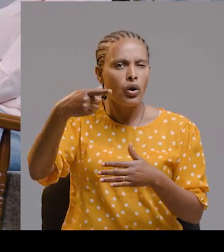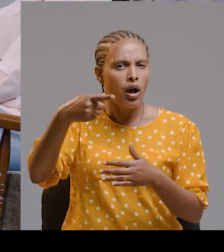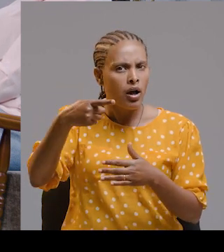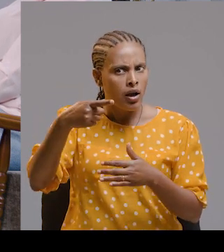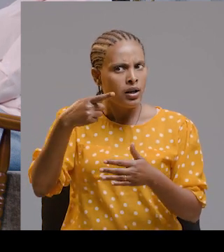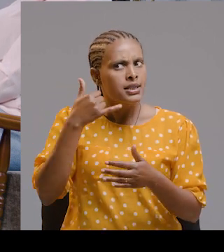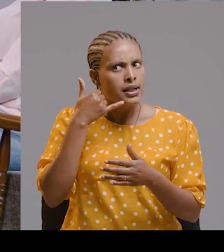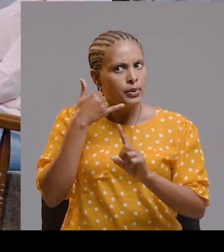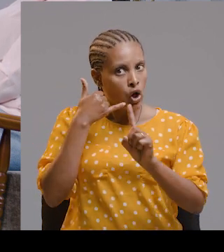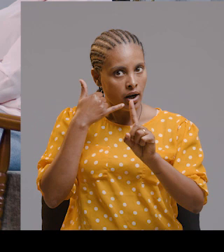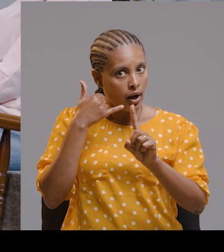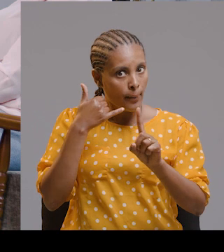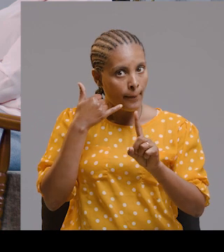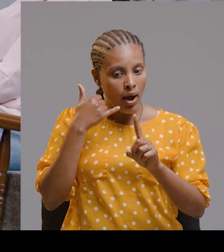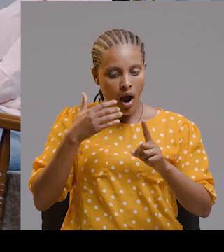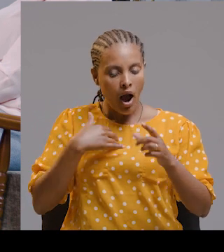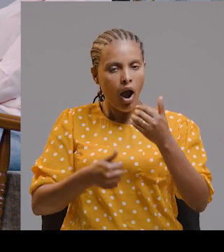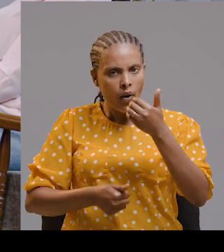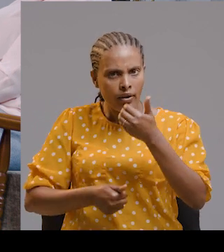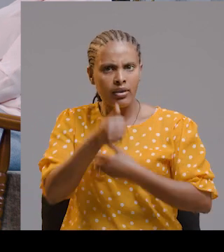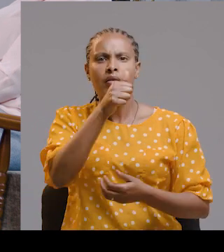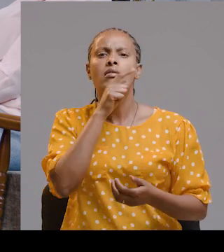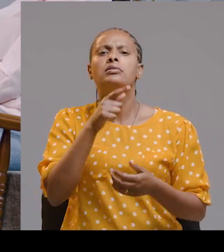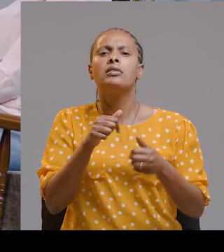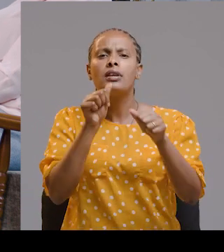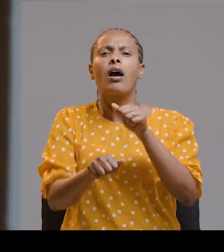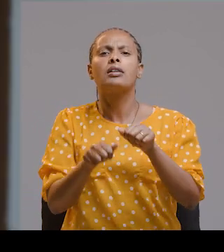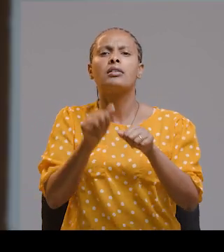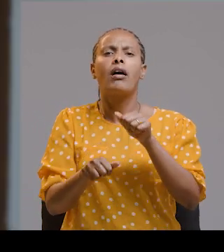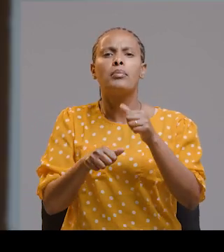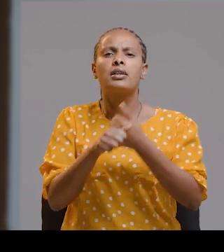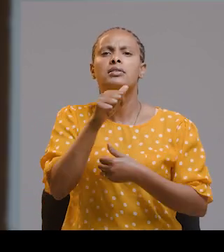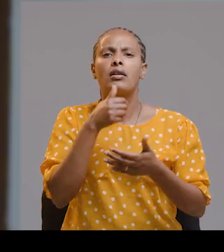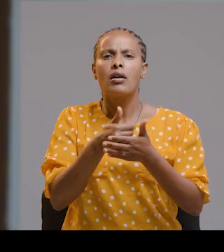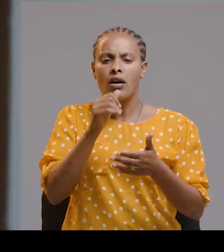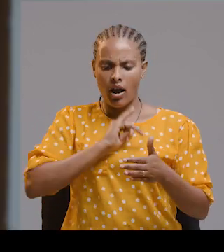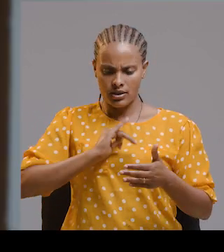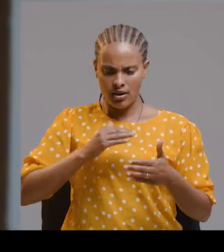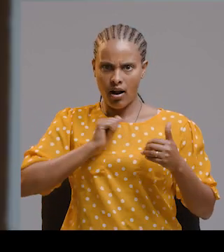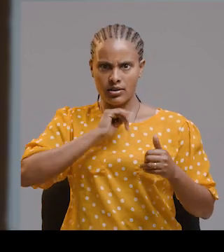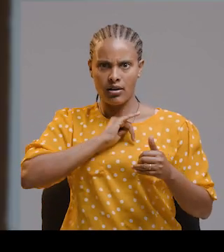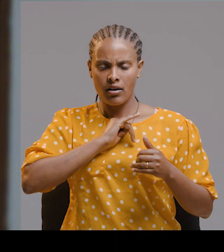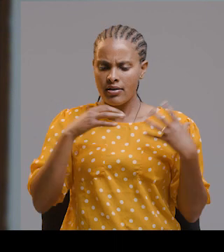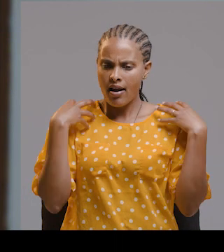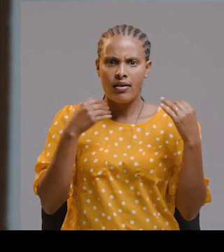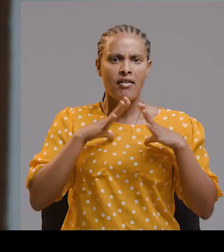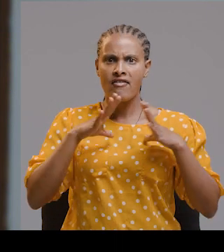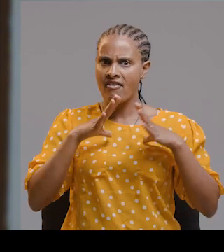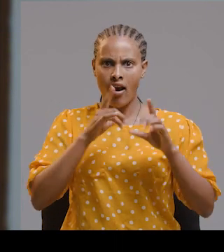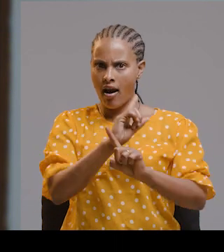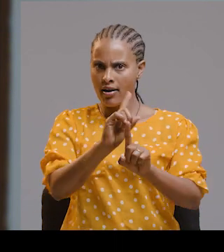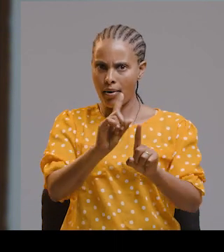ደግሞ ስልክ ሳይሆን አካላዊ ጥቃት ቢደርስብኝ ስሚለው ነገር ይሄ በራሴ ሰውነት ውስጥ ራሱ ደህንነቴ